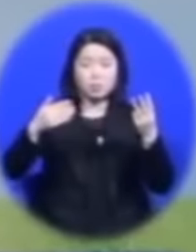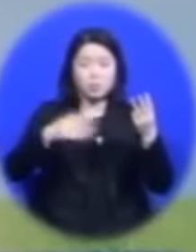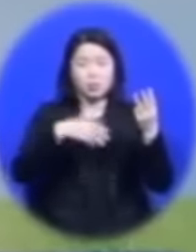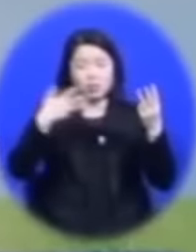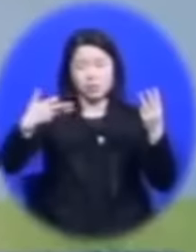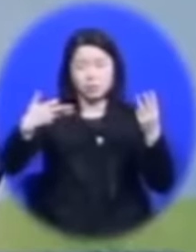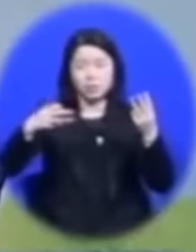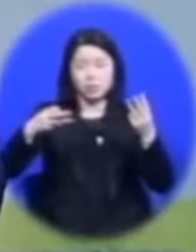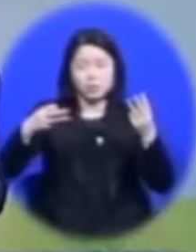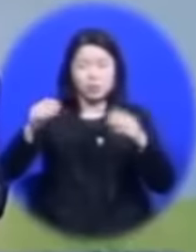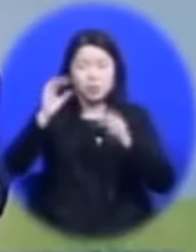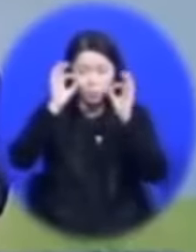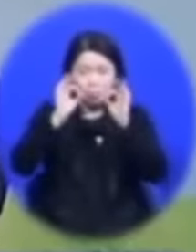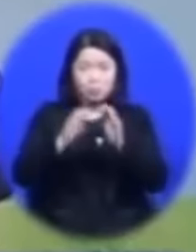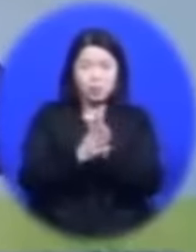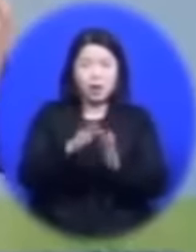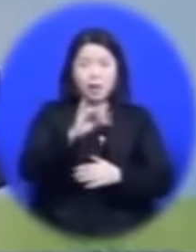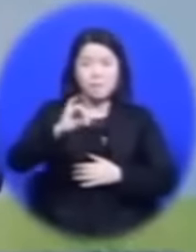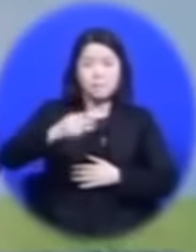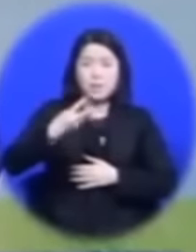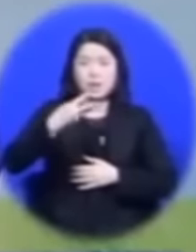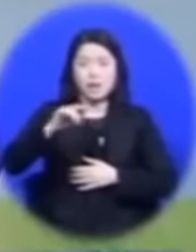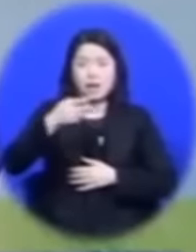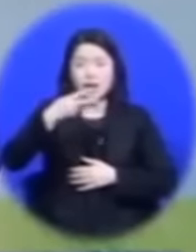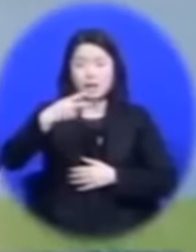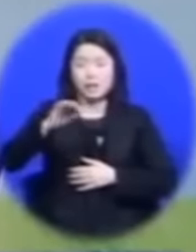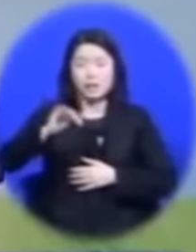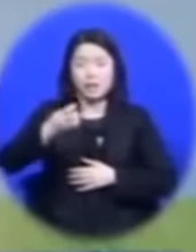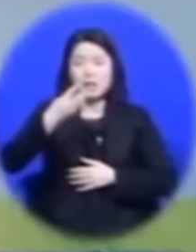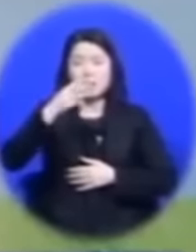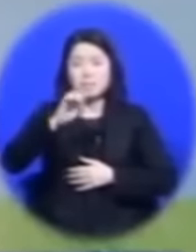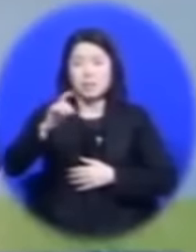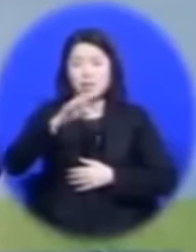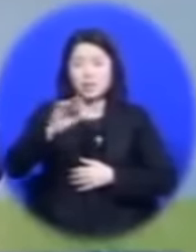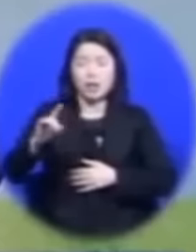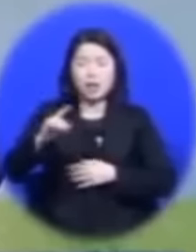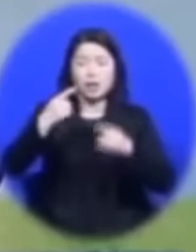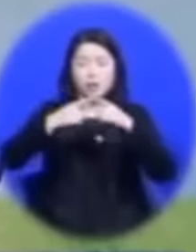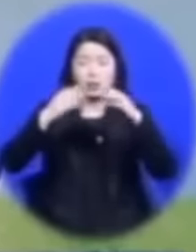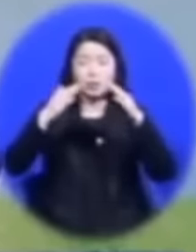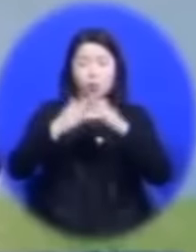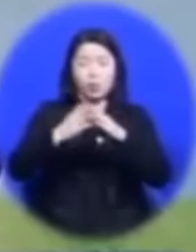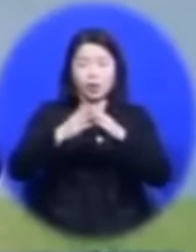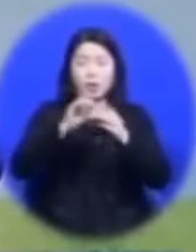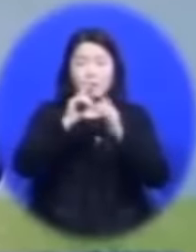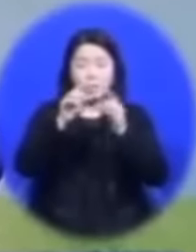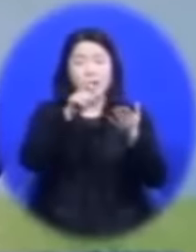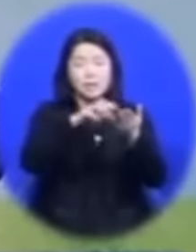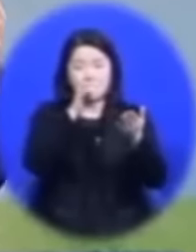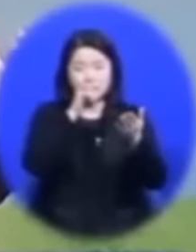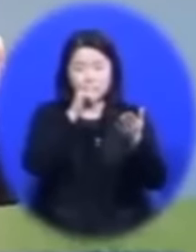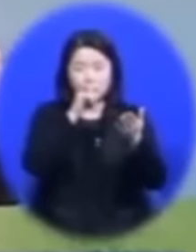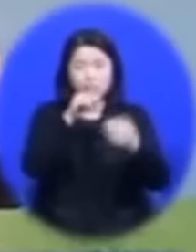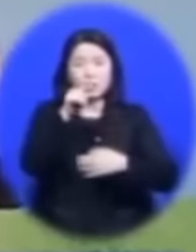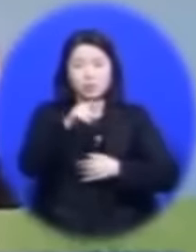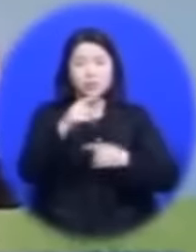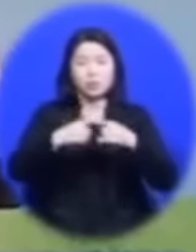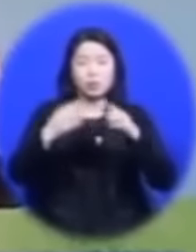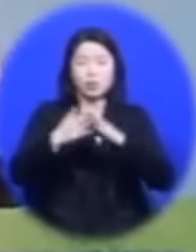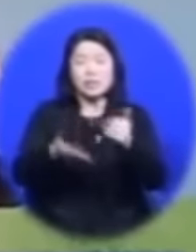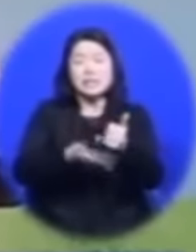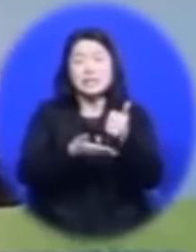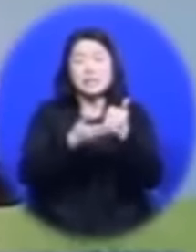13절까지 보면 빌라델비아 교회에 대한 말씀이 나옵니다. 그런데 그 빌라델비아 교회가 칭찬만 받은